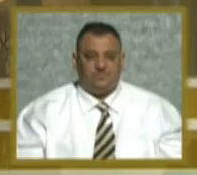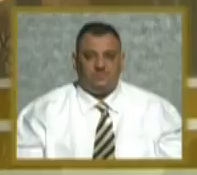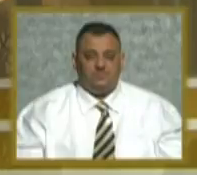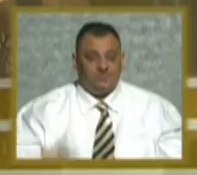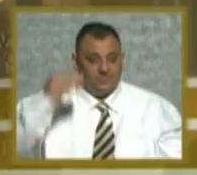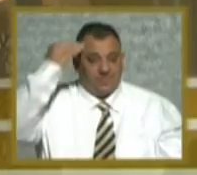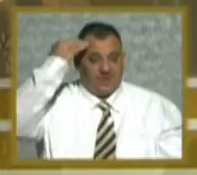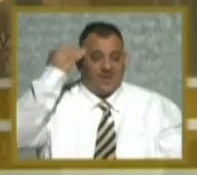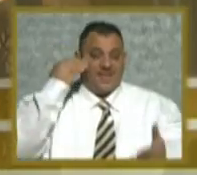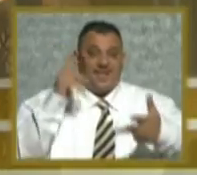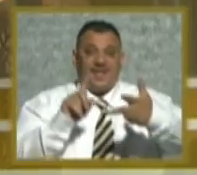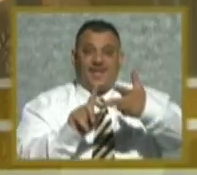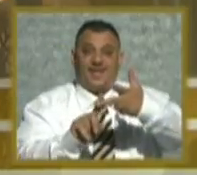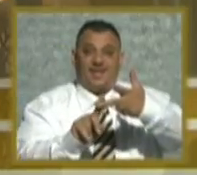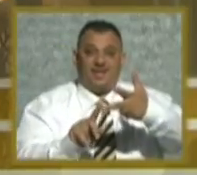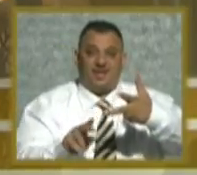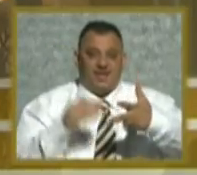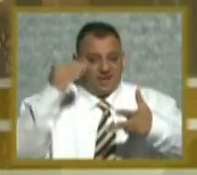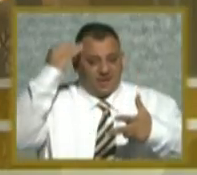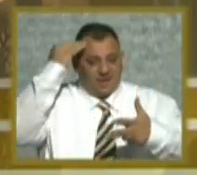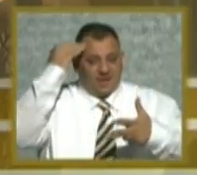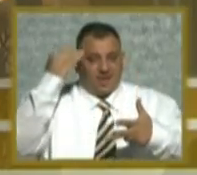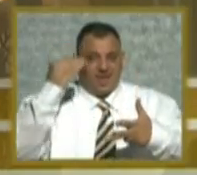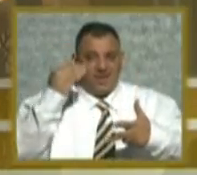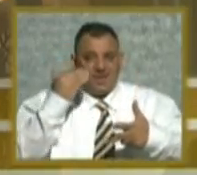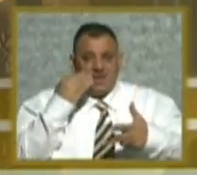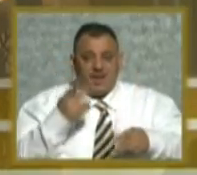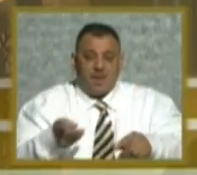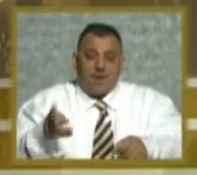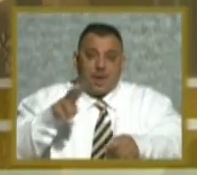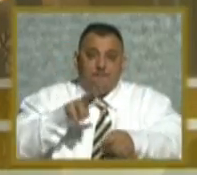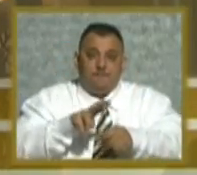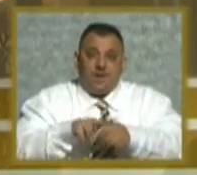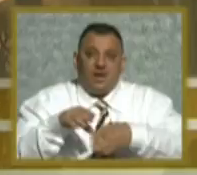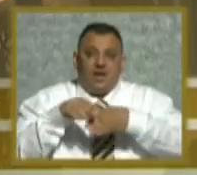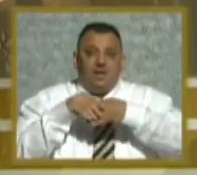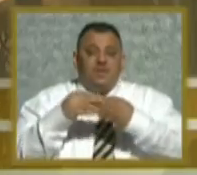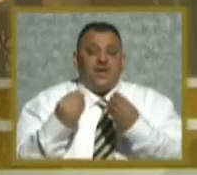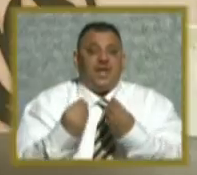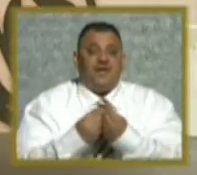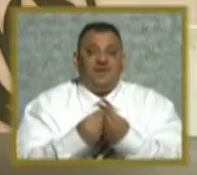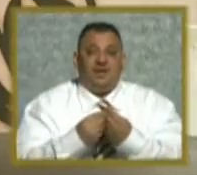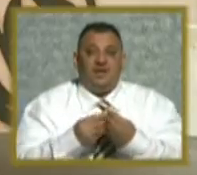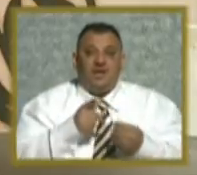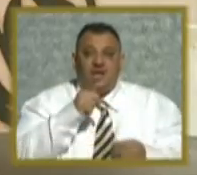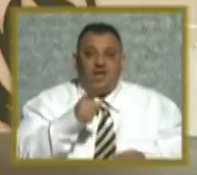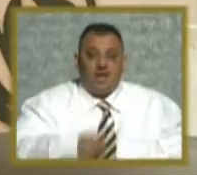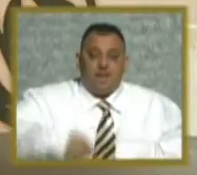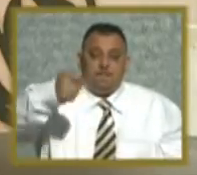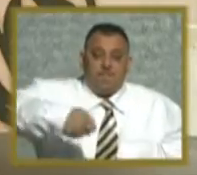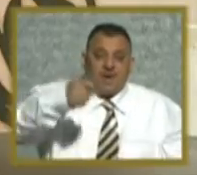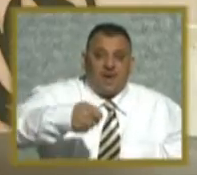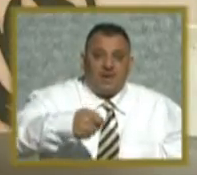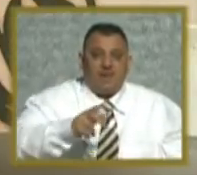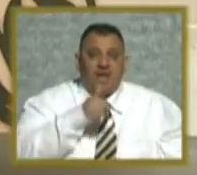أم محمد تقول بالنسبة للمرأة كيف ترد على ولد العم وولد الخال؟ طبعا أنا سألتها إيش معنى ترد، قالت أنها تقوم وتسلم عليه